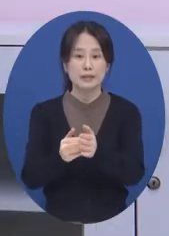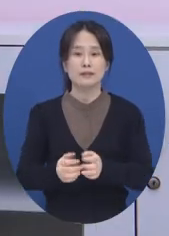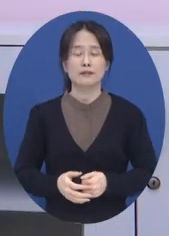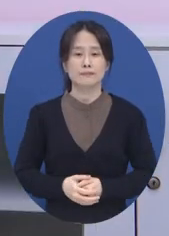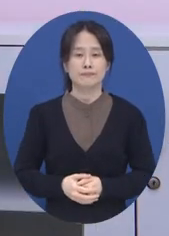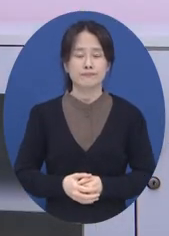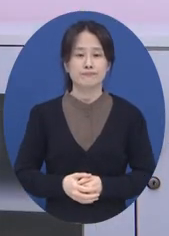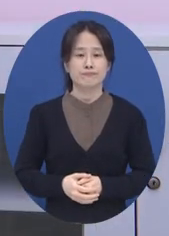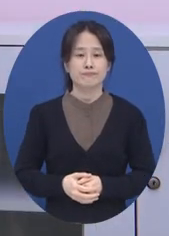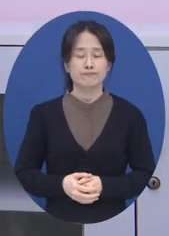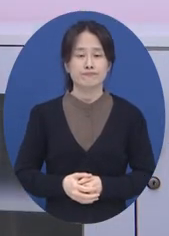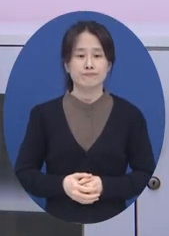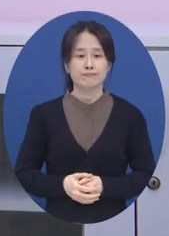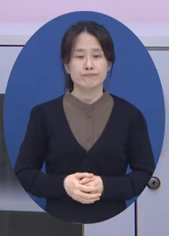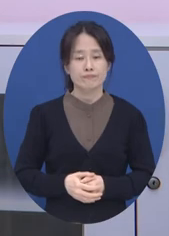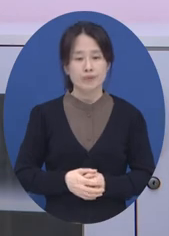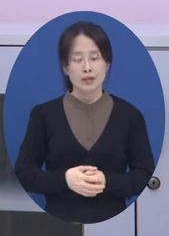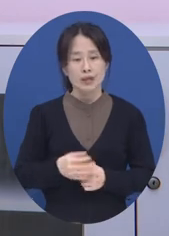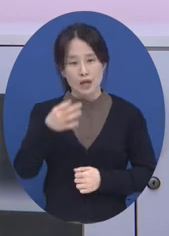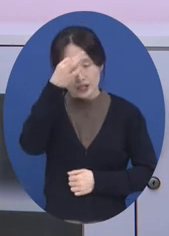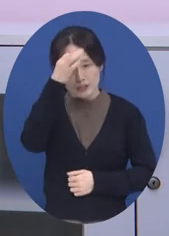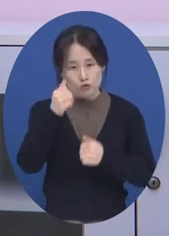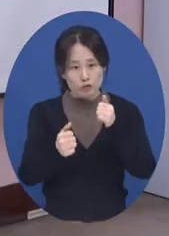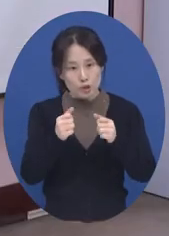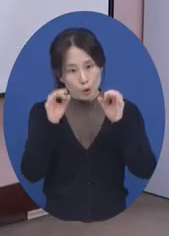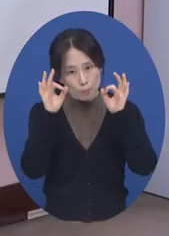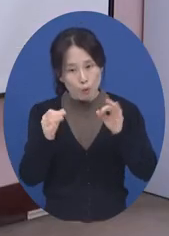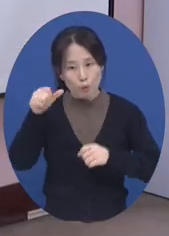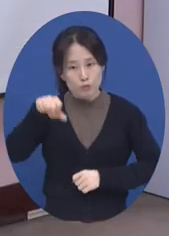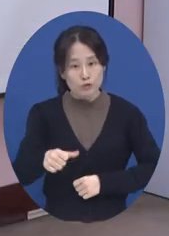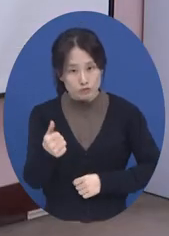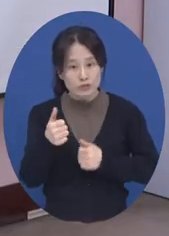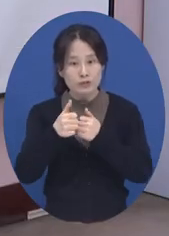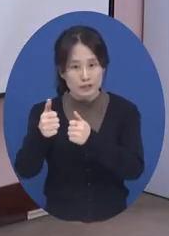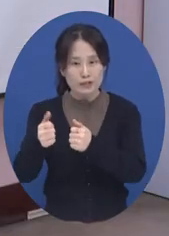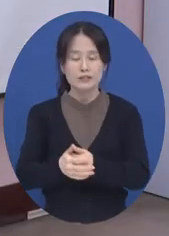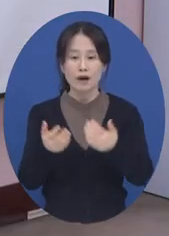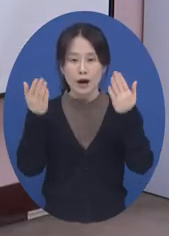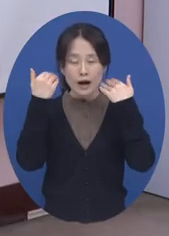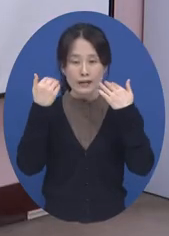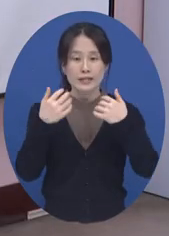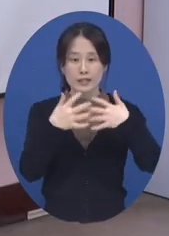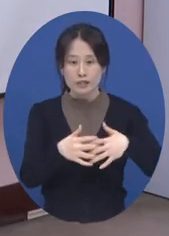제작되었습니다. 도는 성능 검증 결과에 따라 도교육청과 협력해 학교